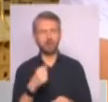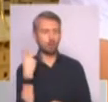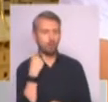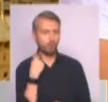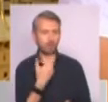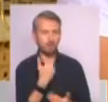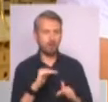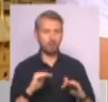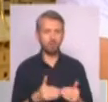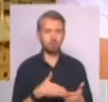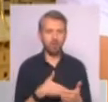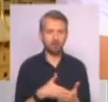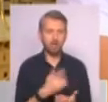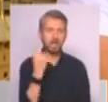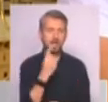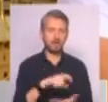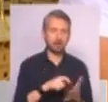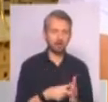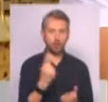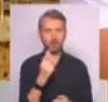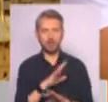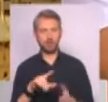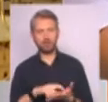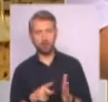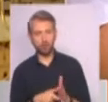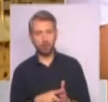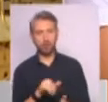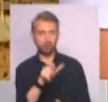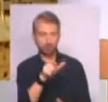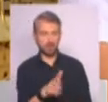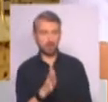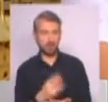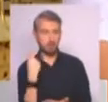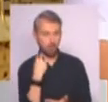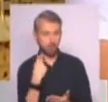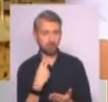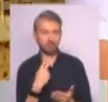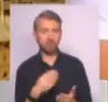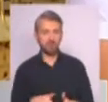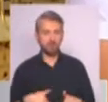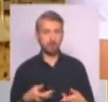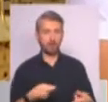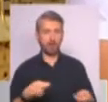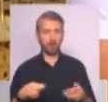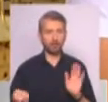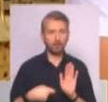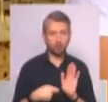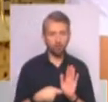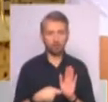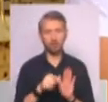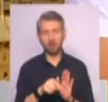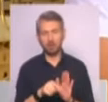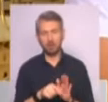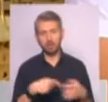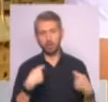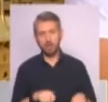немає обмежень, там, о єдине житло, не єдине житло. Тобто, є людини борг, відповідно, він виставляється на аукціон, вказаний об'єкт, і він, відповідно,